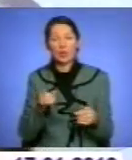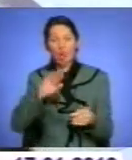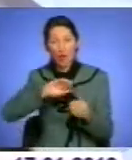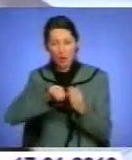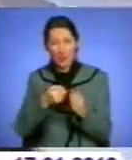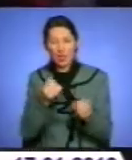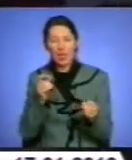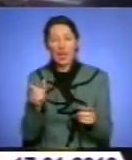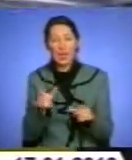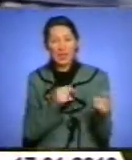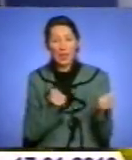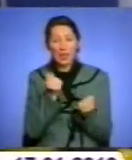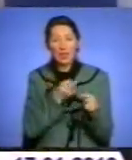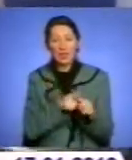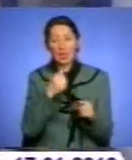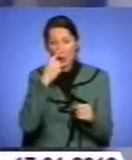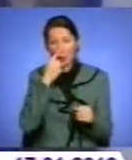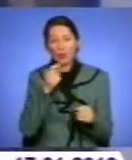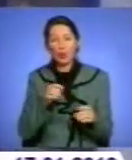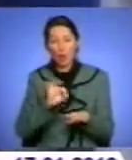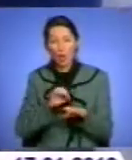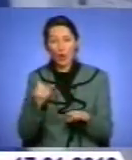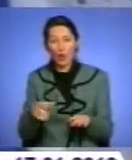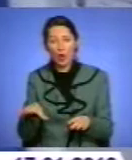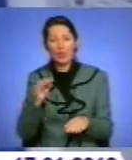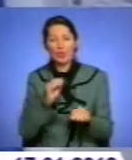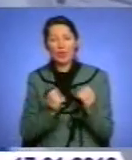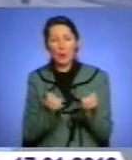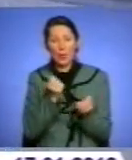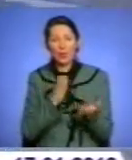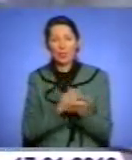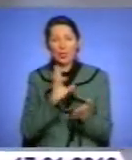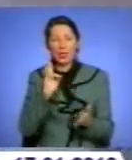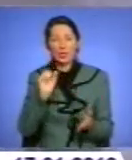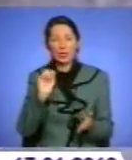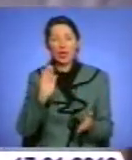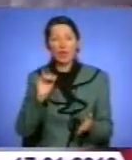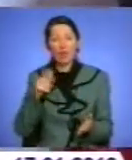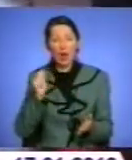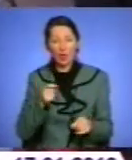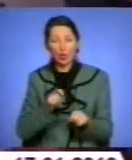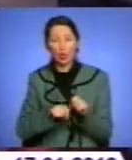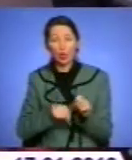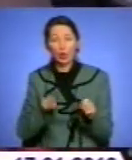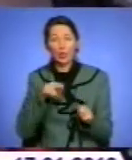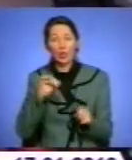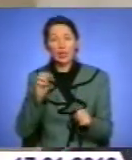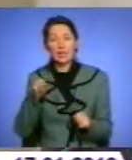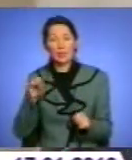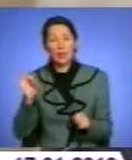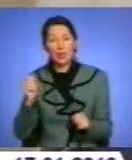неподалік хворого. Усі автообладнані GPS-навігаторами. Контролюють рух автівок диспетчери, які передають водіям інформацію про